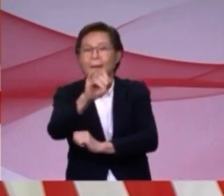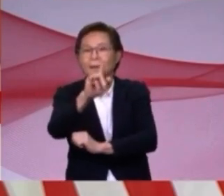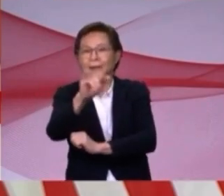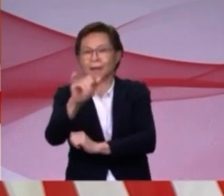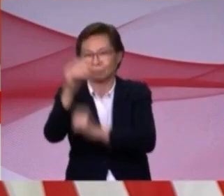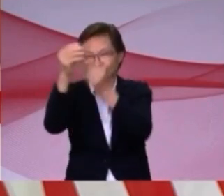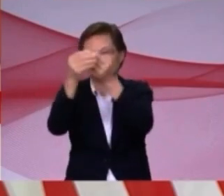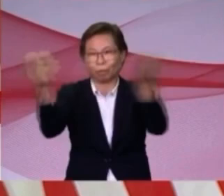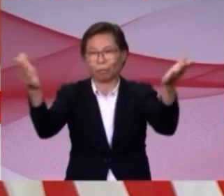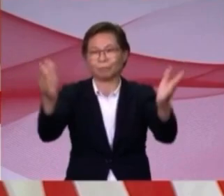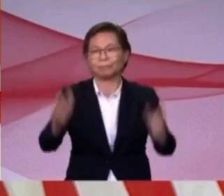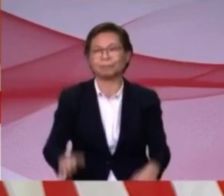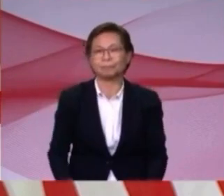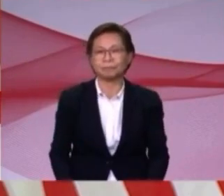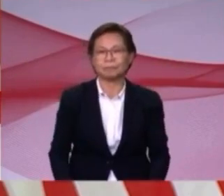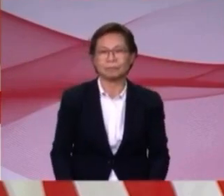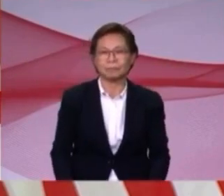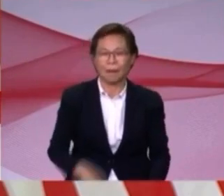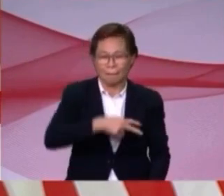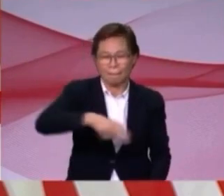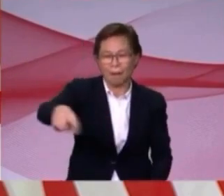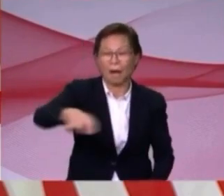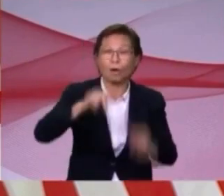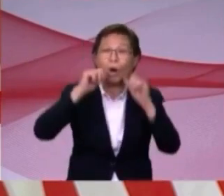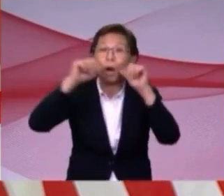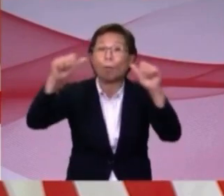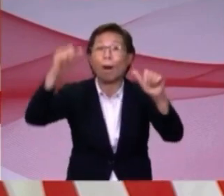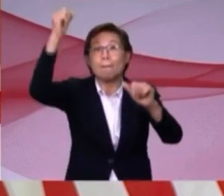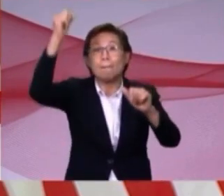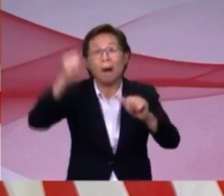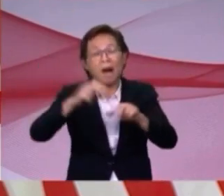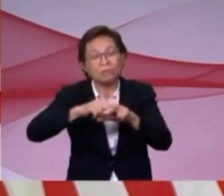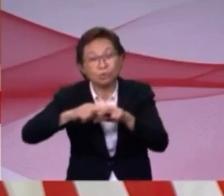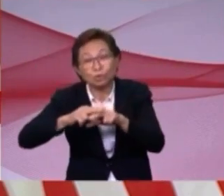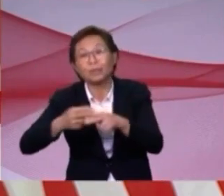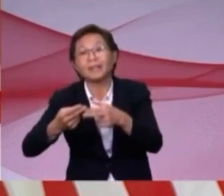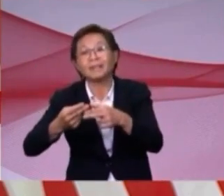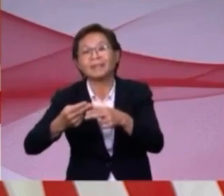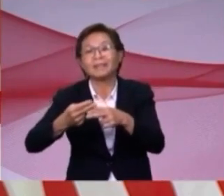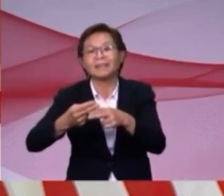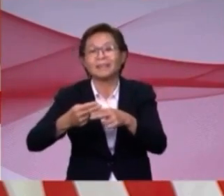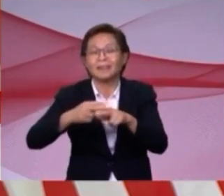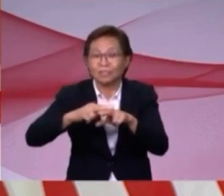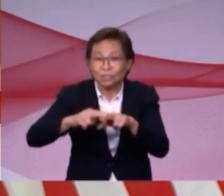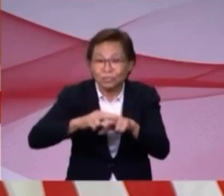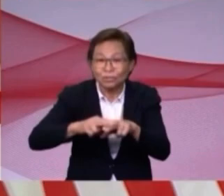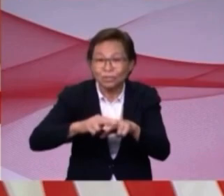Pengangkutan awam juga akan dihadkan